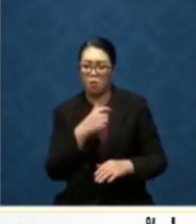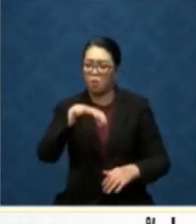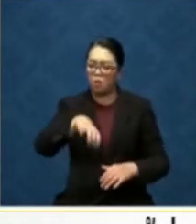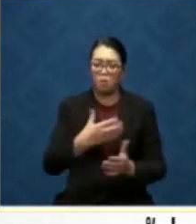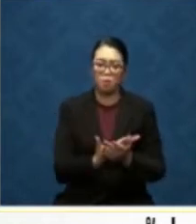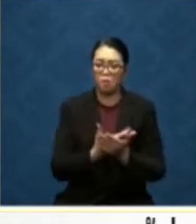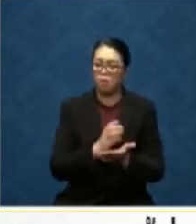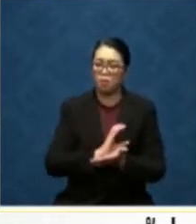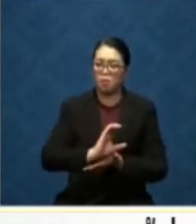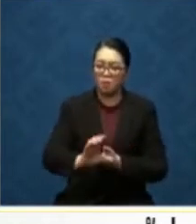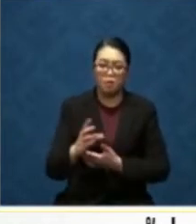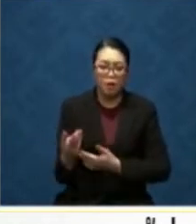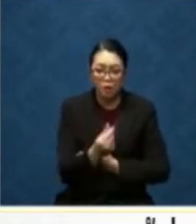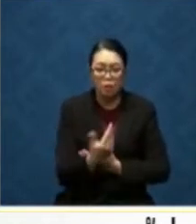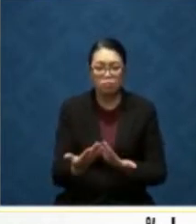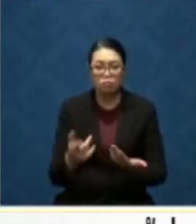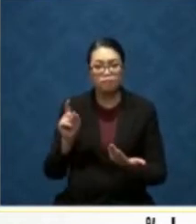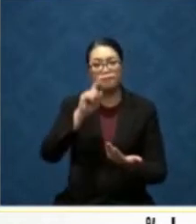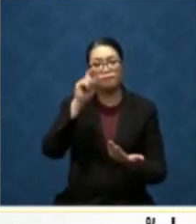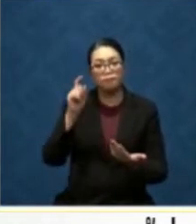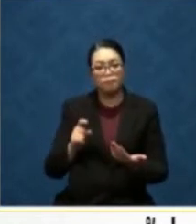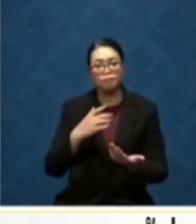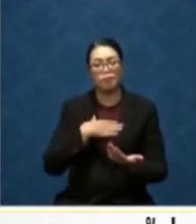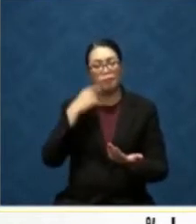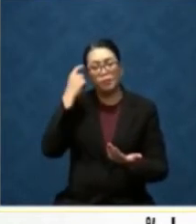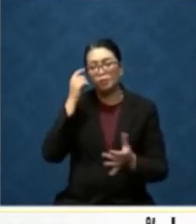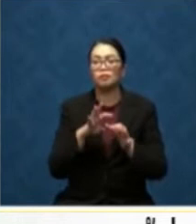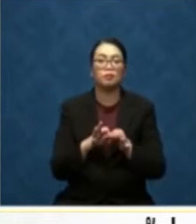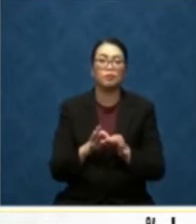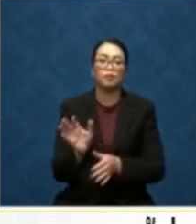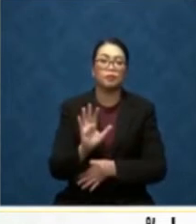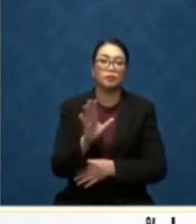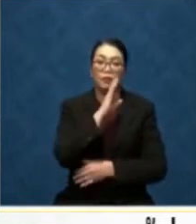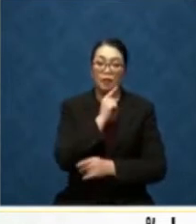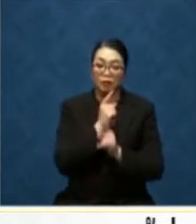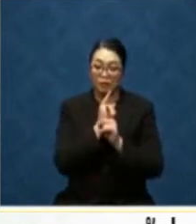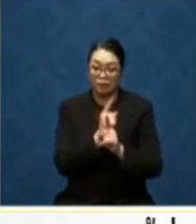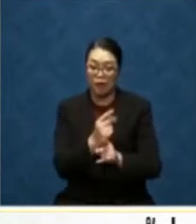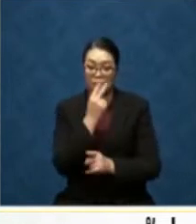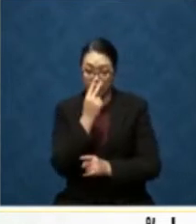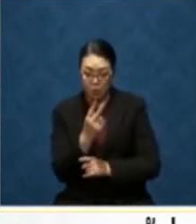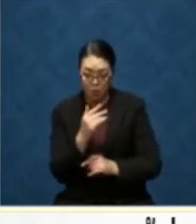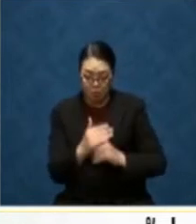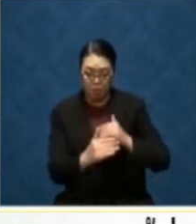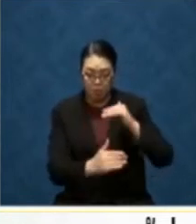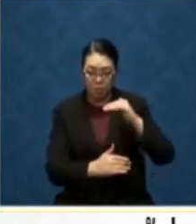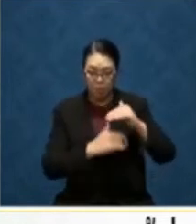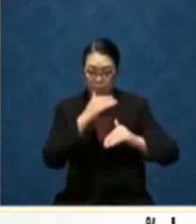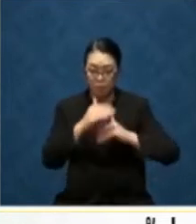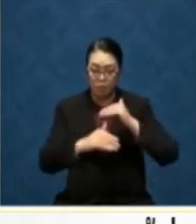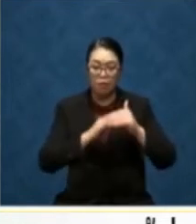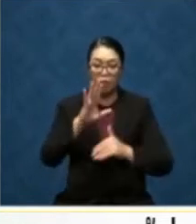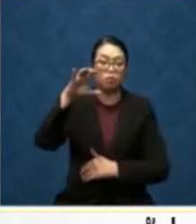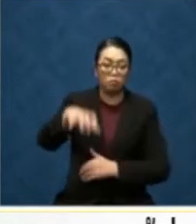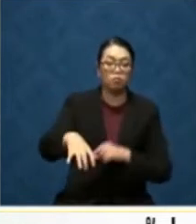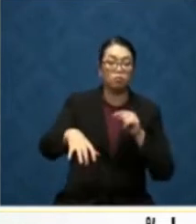หรอการจัตงอประมาณบางก็ดีผมคิดว่าไม่นาจะเป็ห่วงถ้าเราได้ตดตามความเก้าหน้